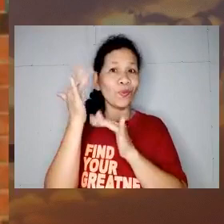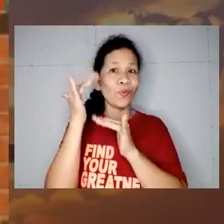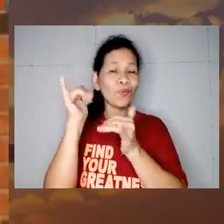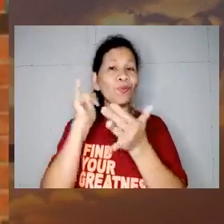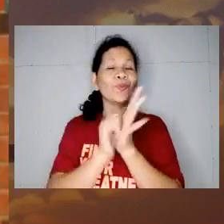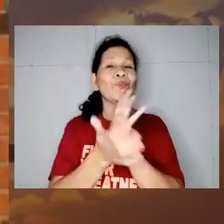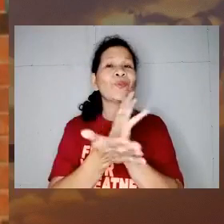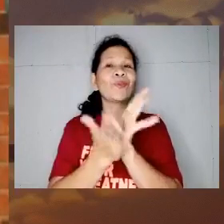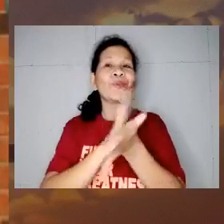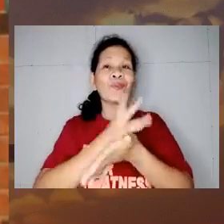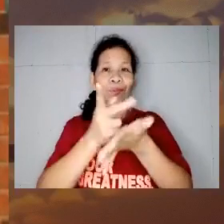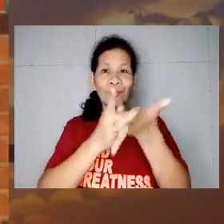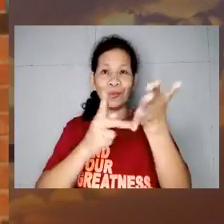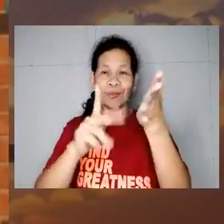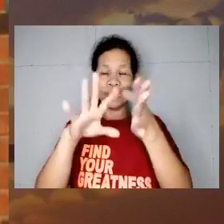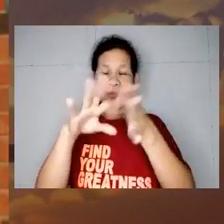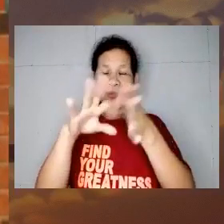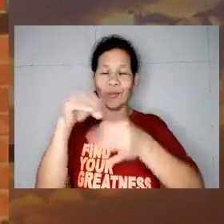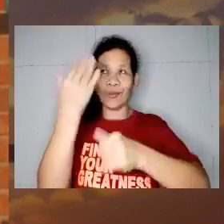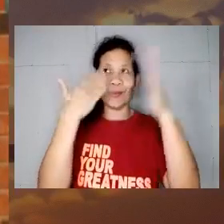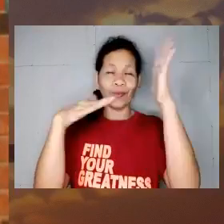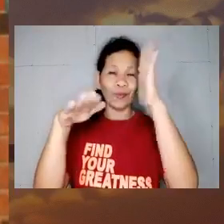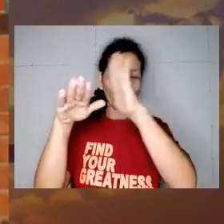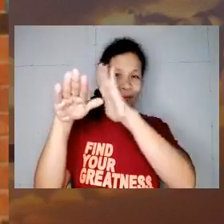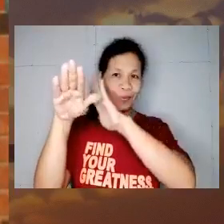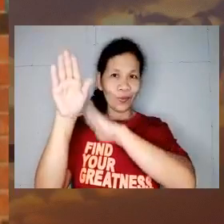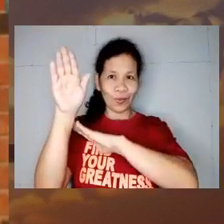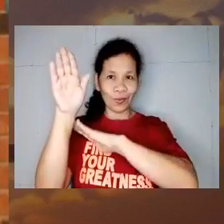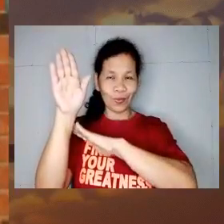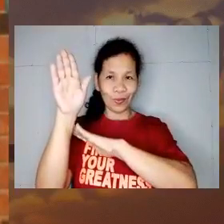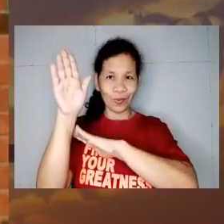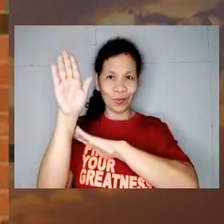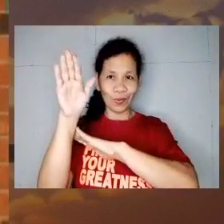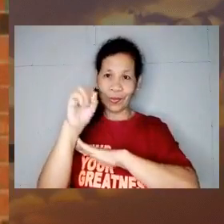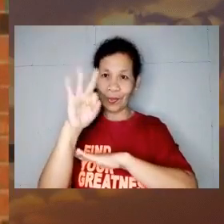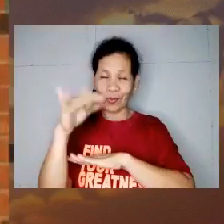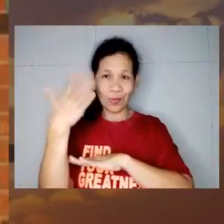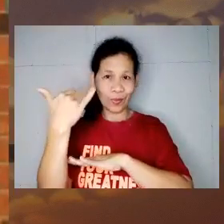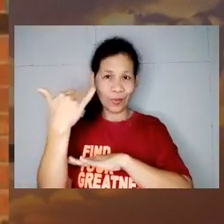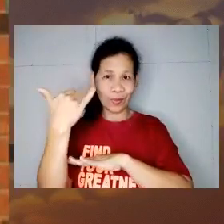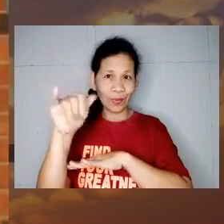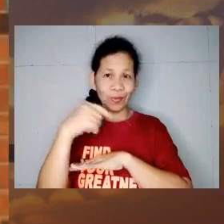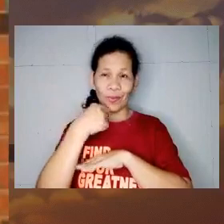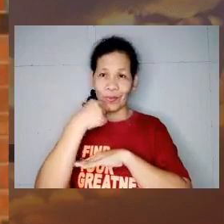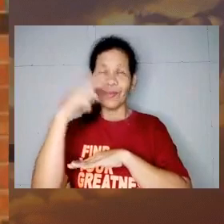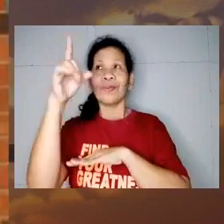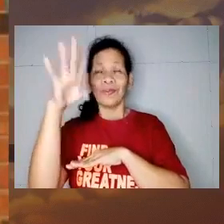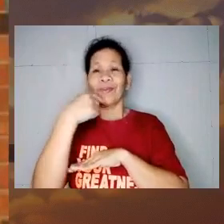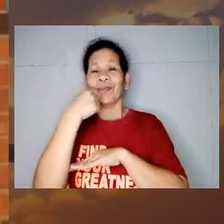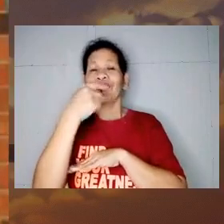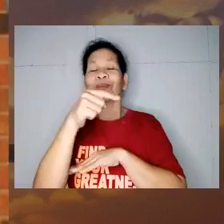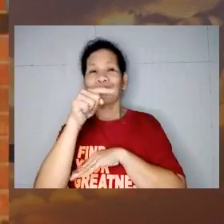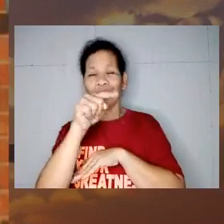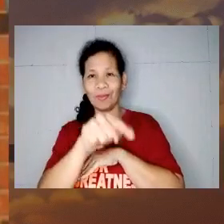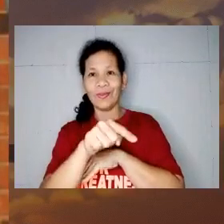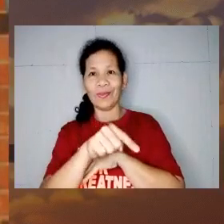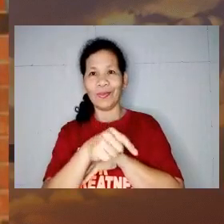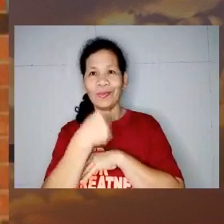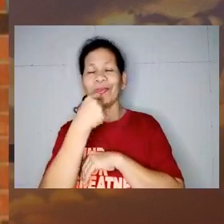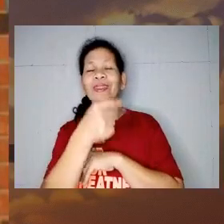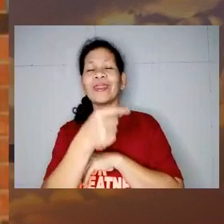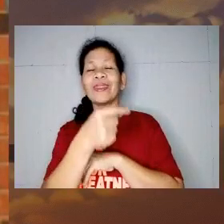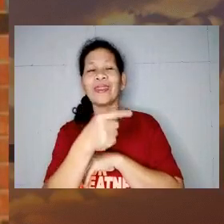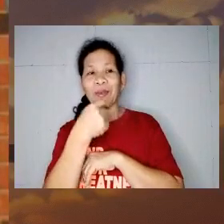kabahagi ng langit na tahanan, kung sasabihin sa kanila ng Diyos yung napakandang salita,